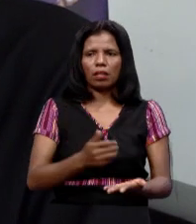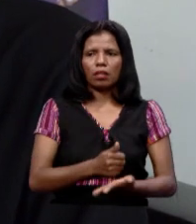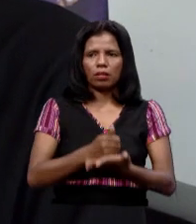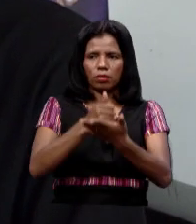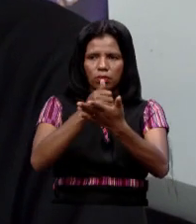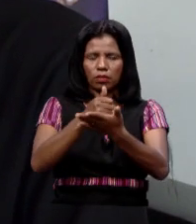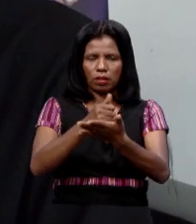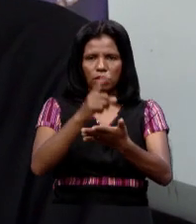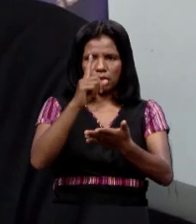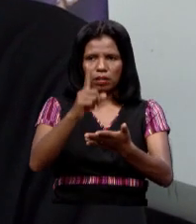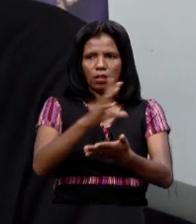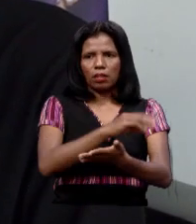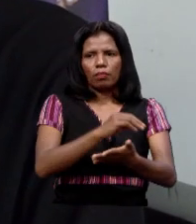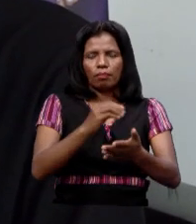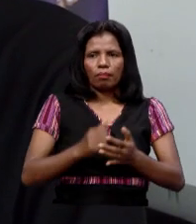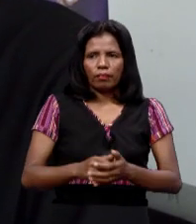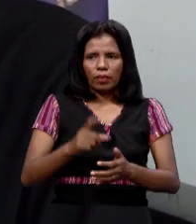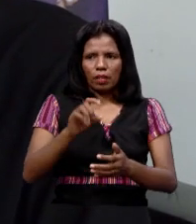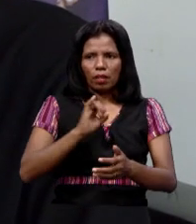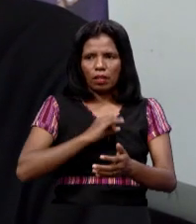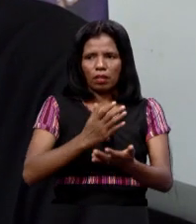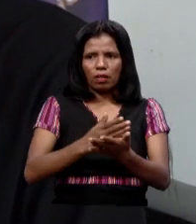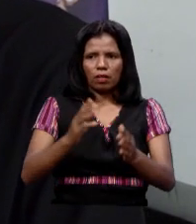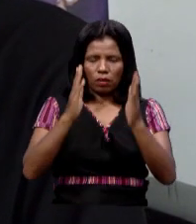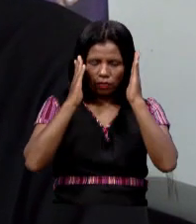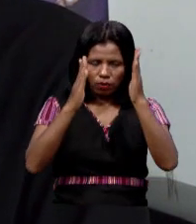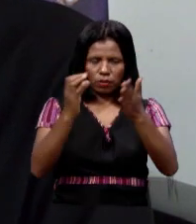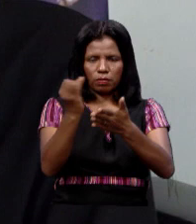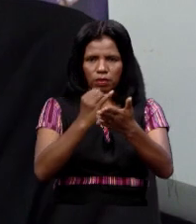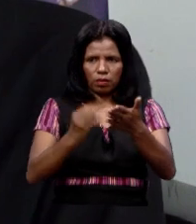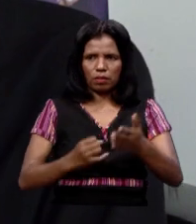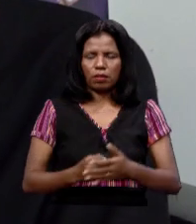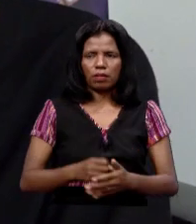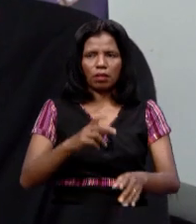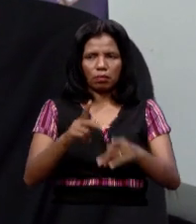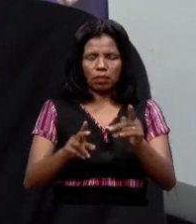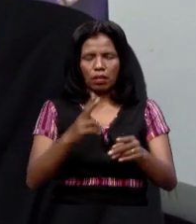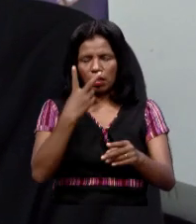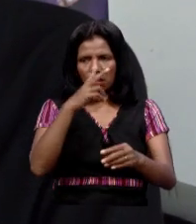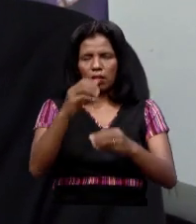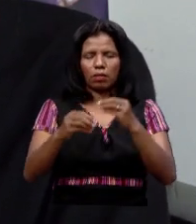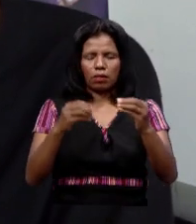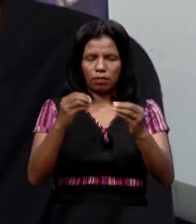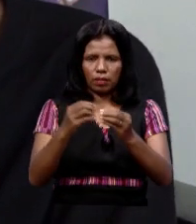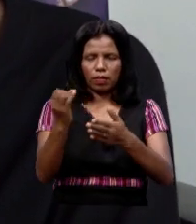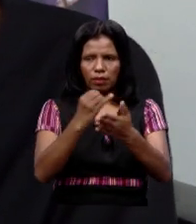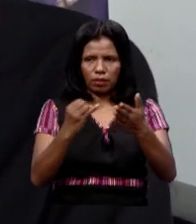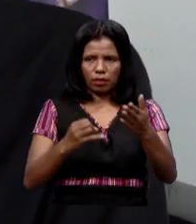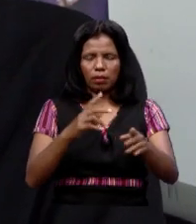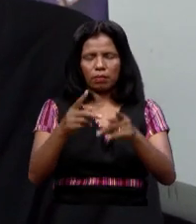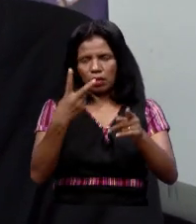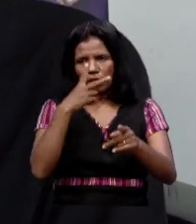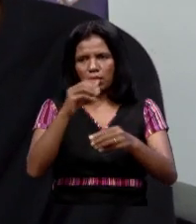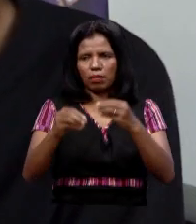ida bele ba prega buat cerne nanti hau fire hau fokus ba desenyu de ida ema makurus kona ba printing niang ema urus kona